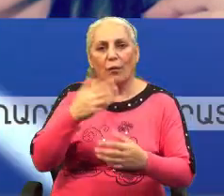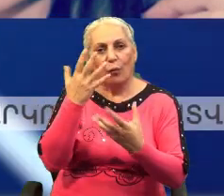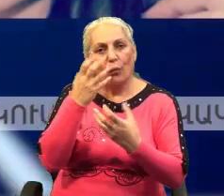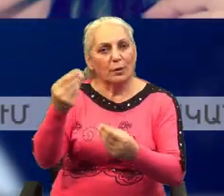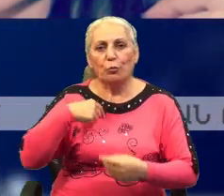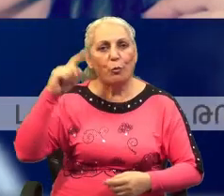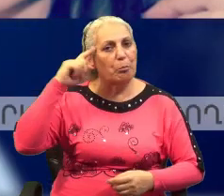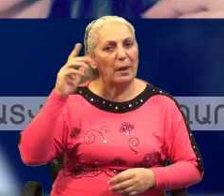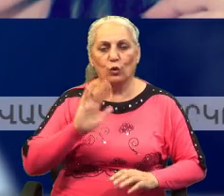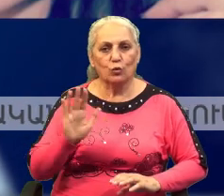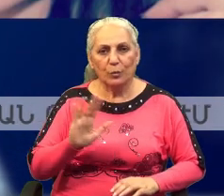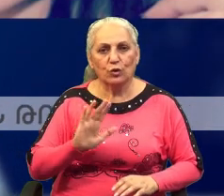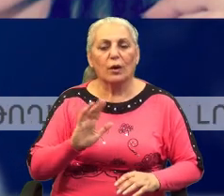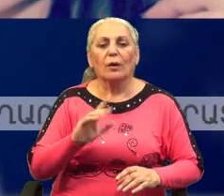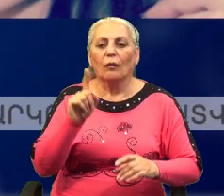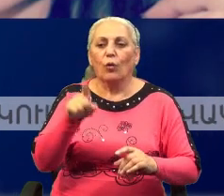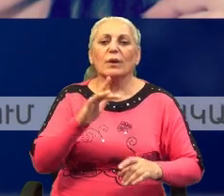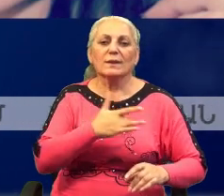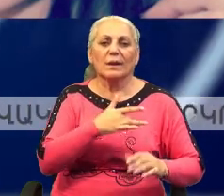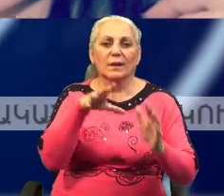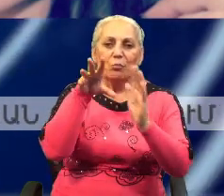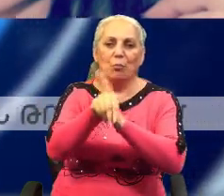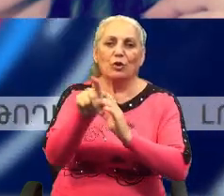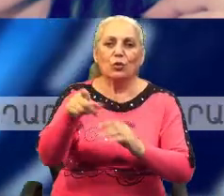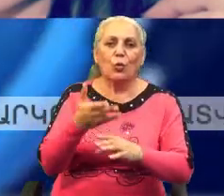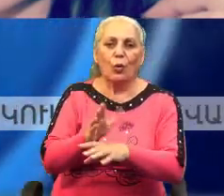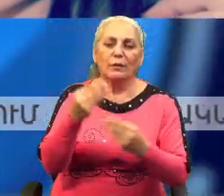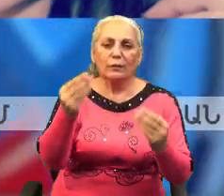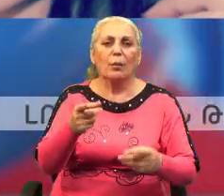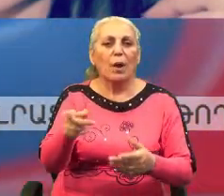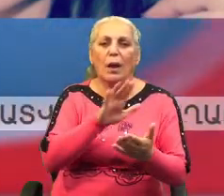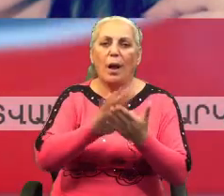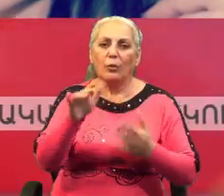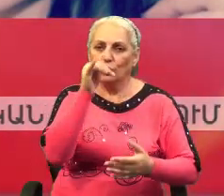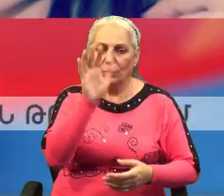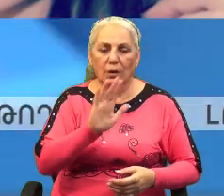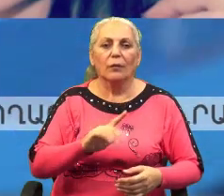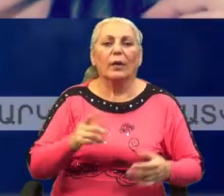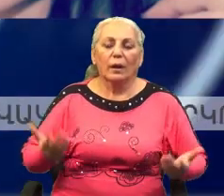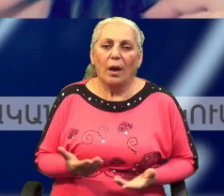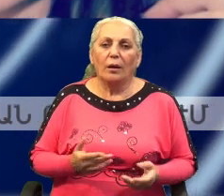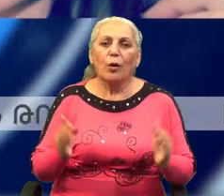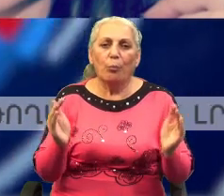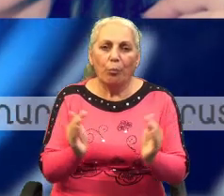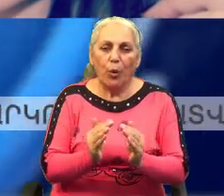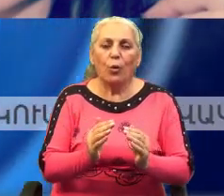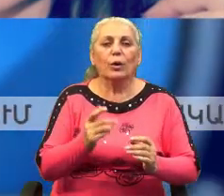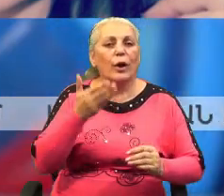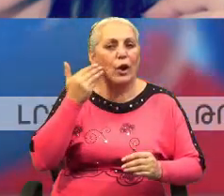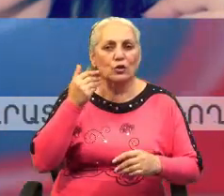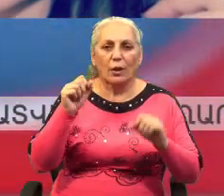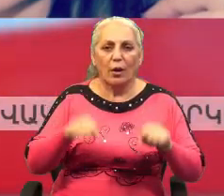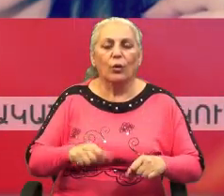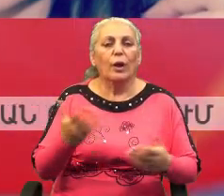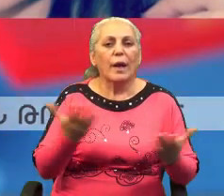որ նրանց սրտի վրա եւս հետք ենք թողնում, իսկ դրանք երբեք չեն անցնում։ Եվ կյանքը փոքրինչ կհեշտանա միայն այն